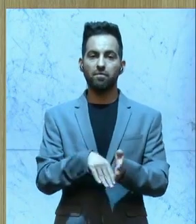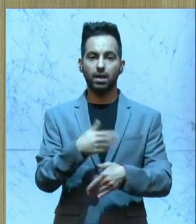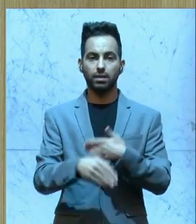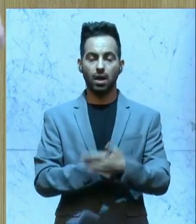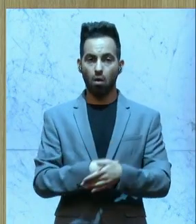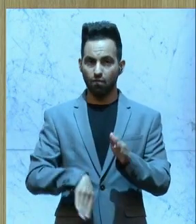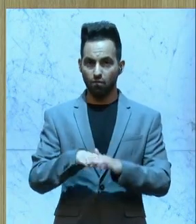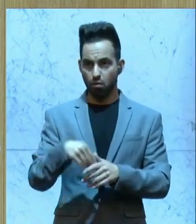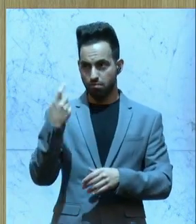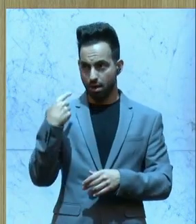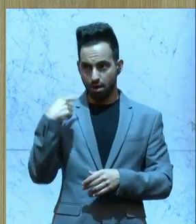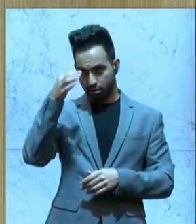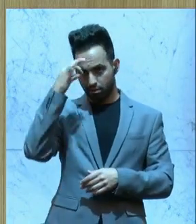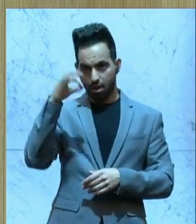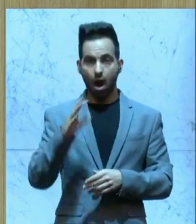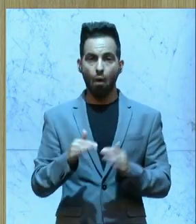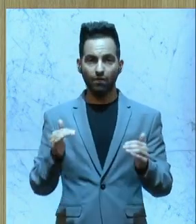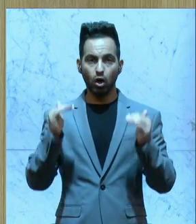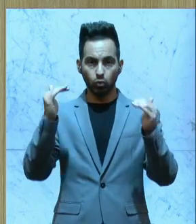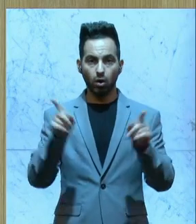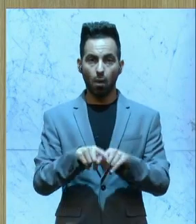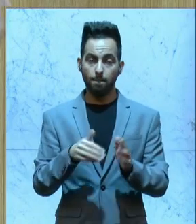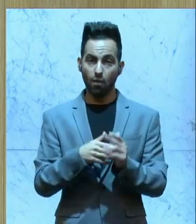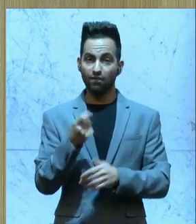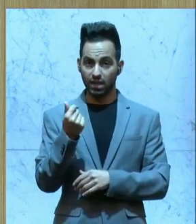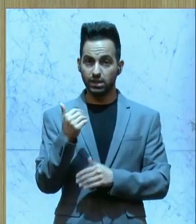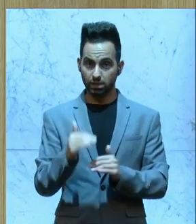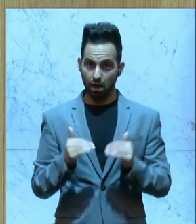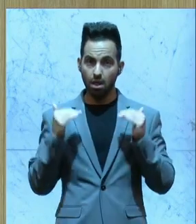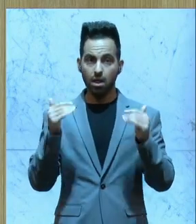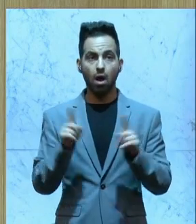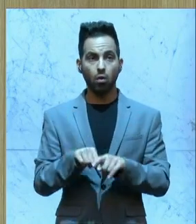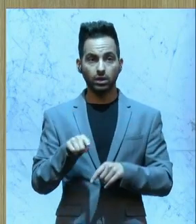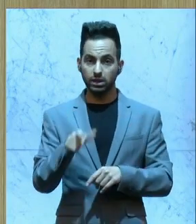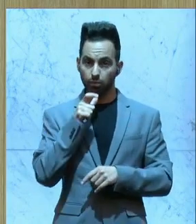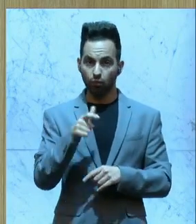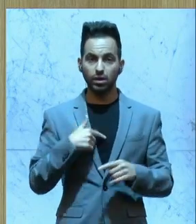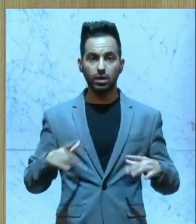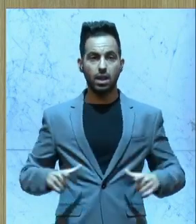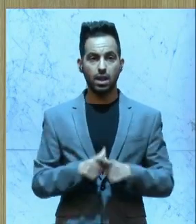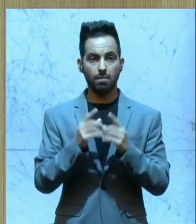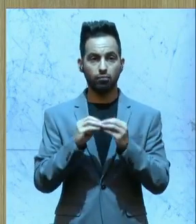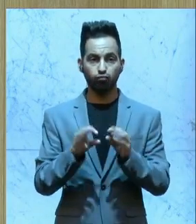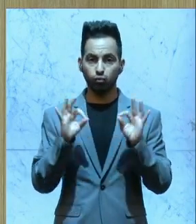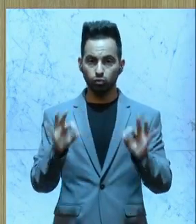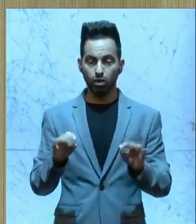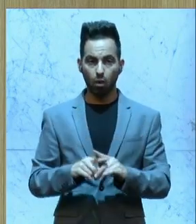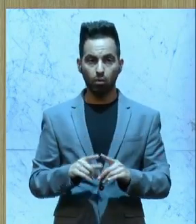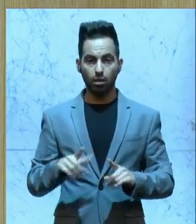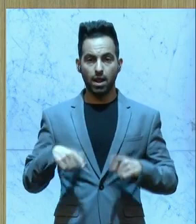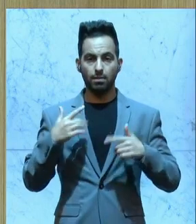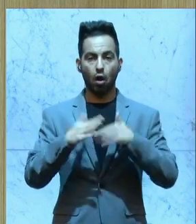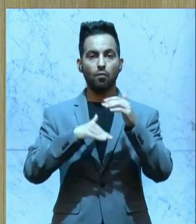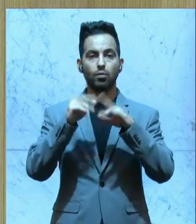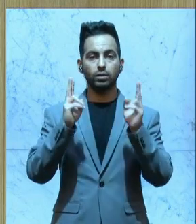voll bei Ihnen. Ich glaube, es braucht eine Aufwertung, auch finanziell. Das muss ein Beruf sein, wo ich sage, von dem kann ich gut leben, da kann ich meine Existenz aufbauen, dann macht es